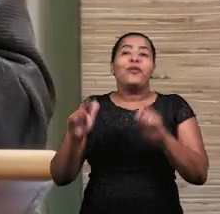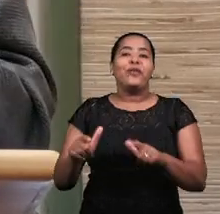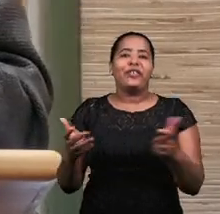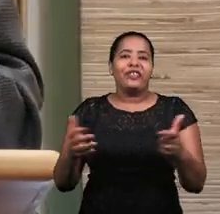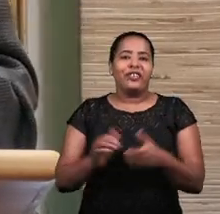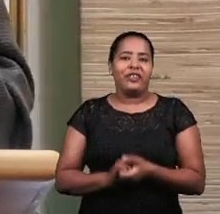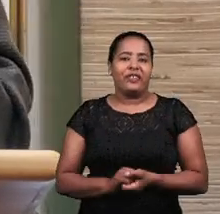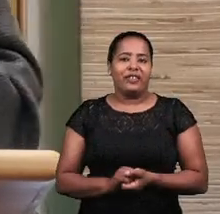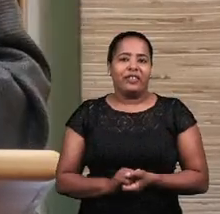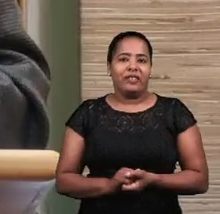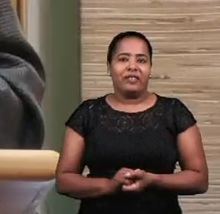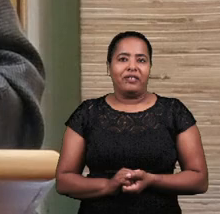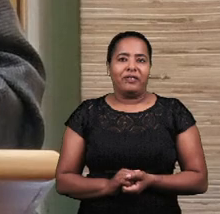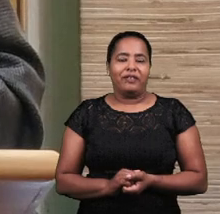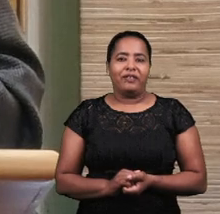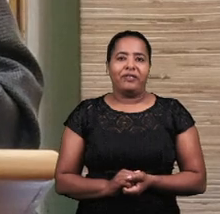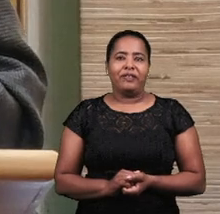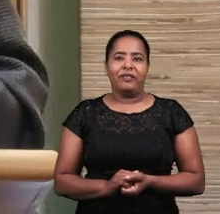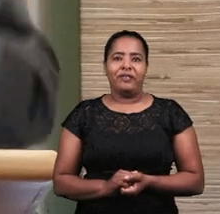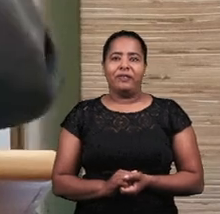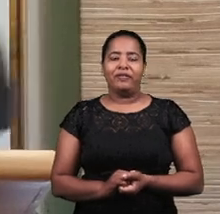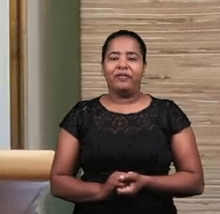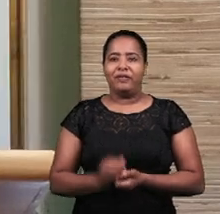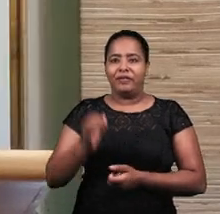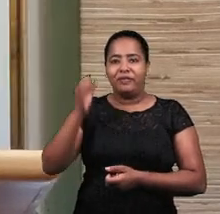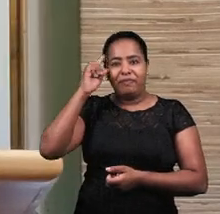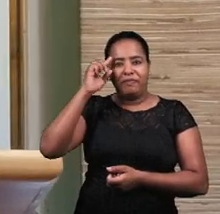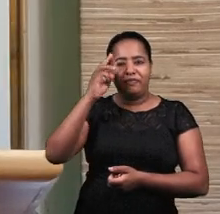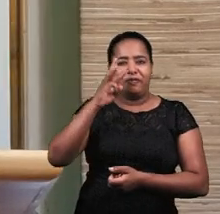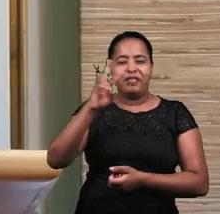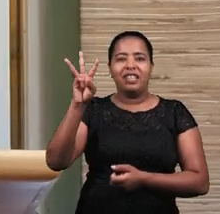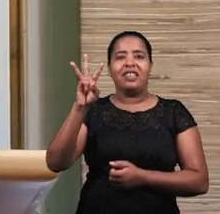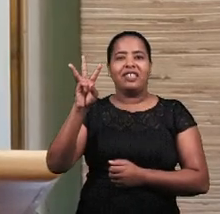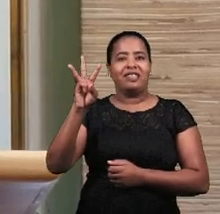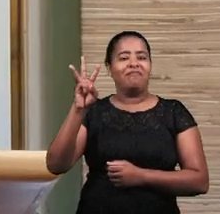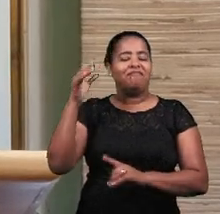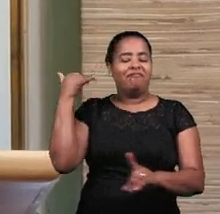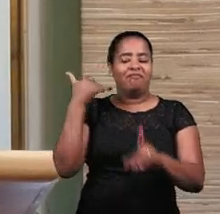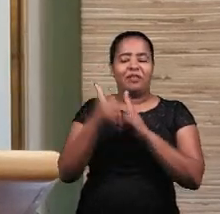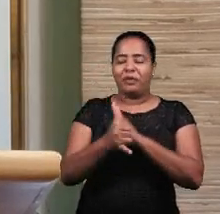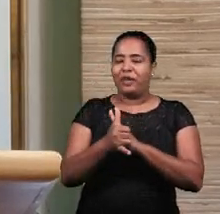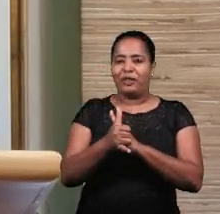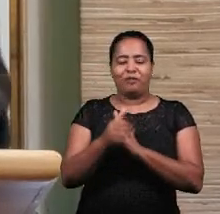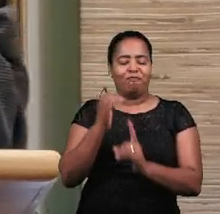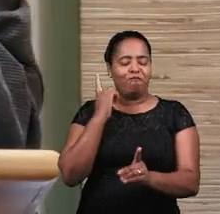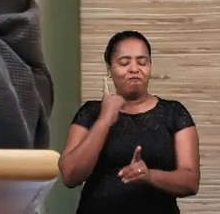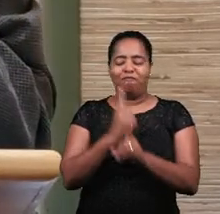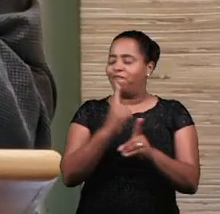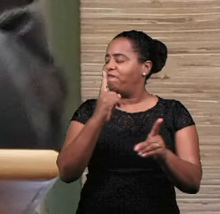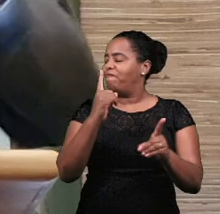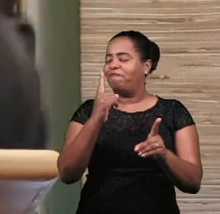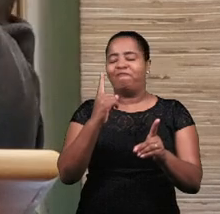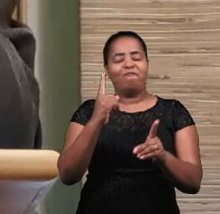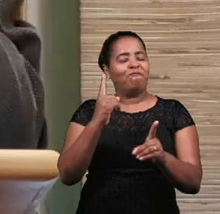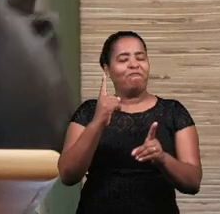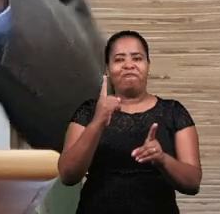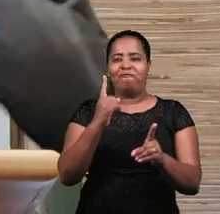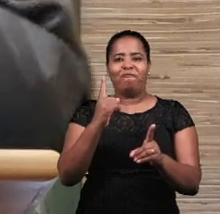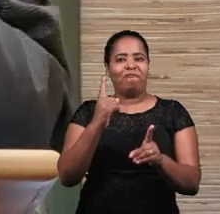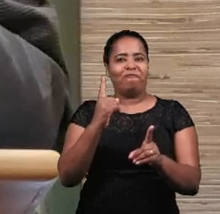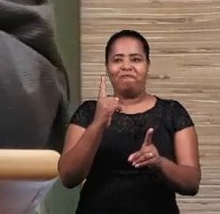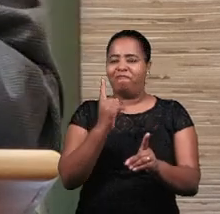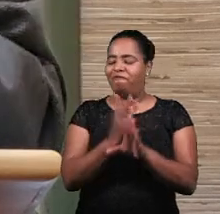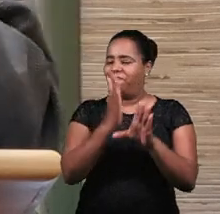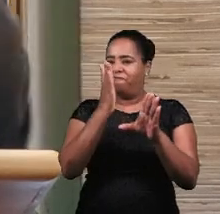prophétique? C'est ça qui importe. Le prophétique, il est là en 3 jours. C'est le prophétique. Il ne pouvait pas déclarer. Donc, nous